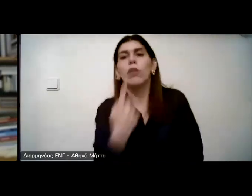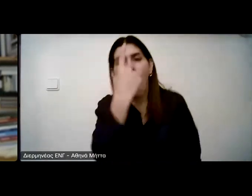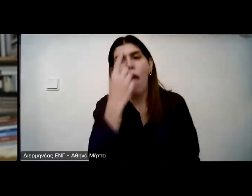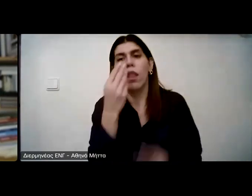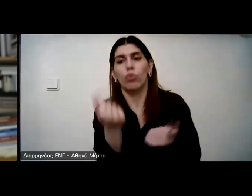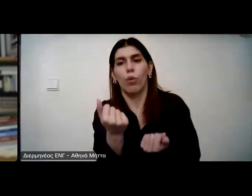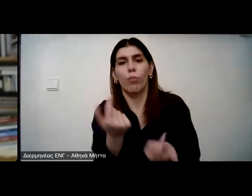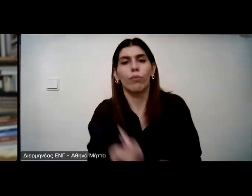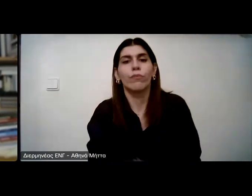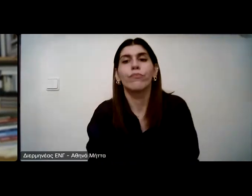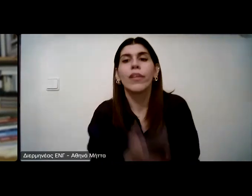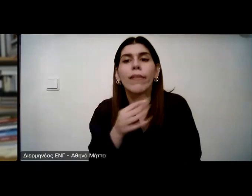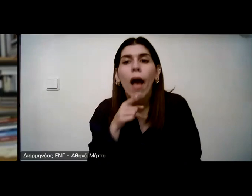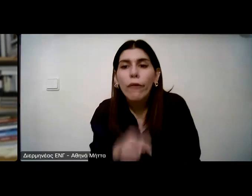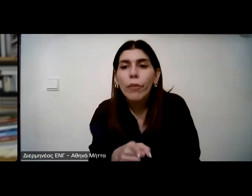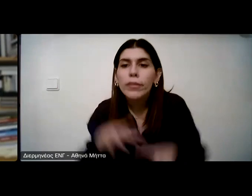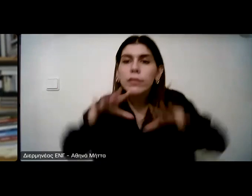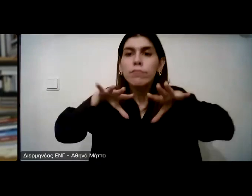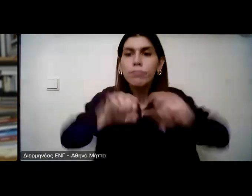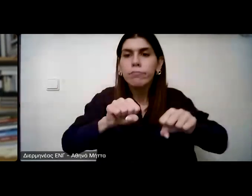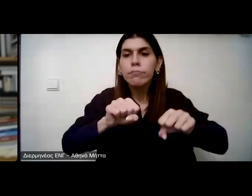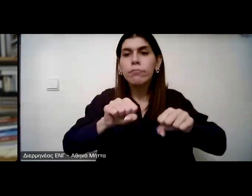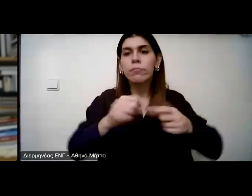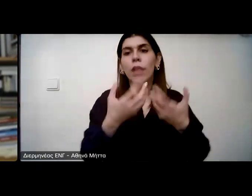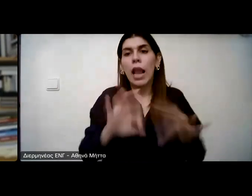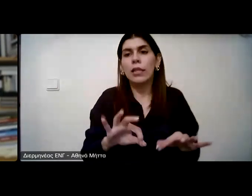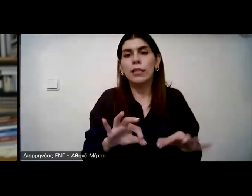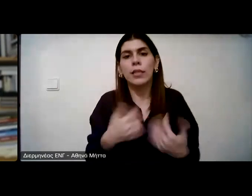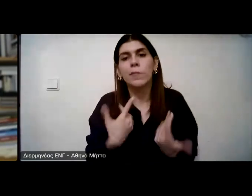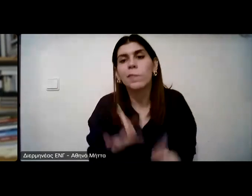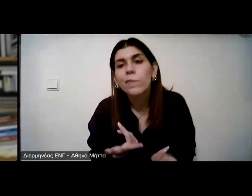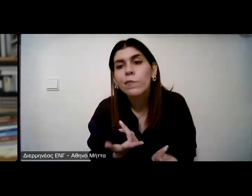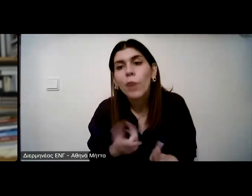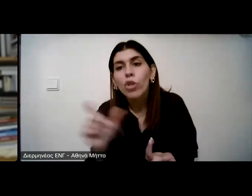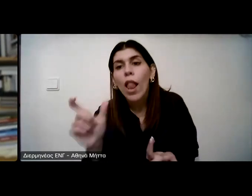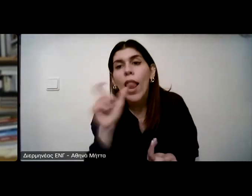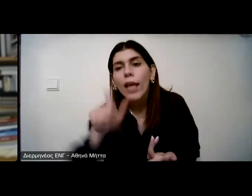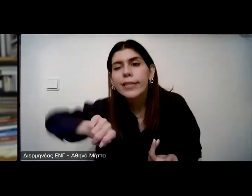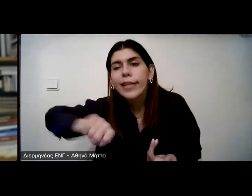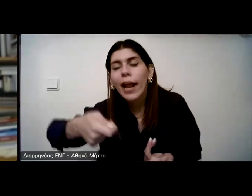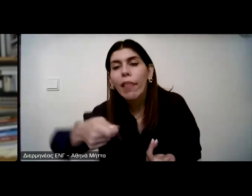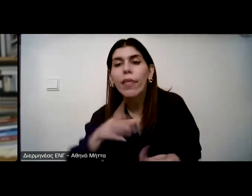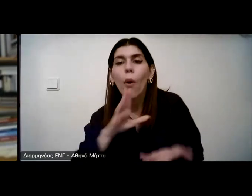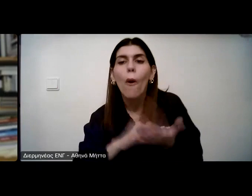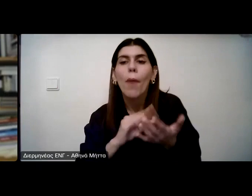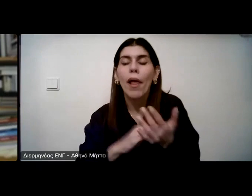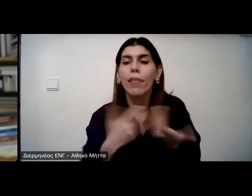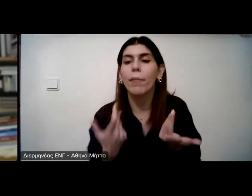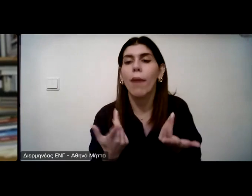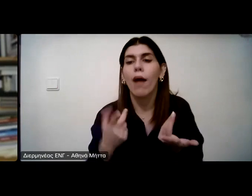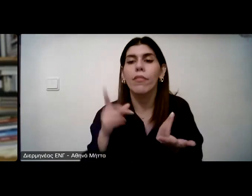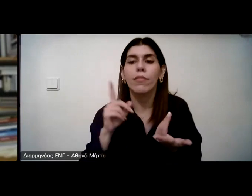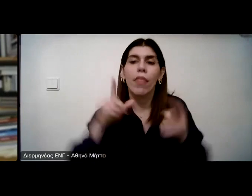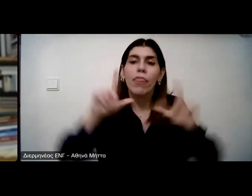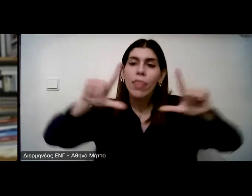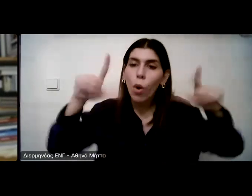σε ουσιοκρατικές λύσεις, ενώ όροι κλειδιά όπως η ενδεικτικότητα και η κοινότητα πρακτικής μας κατευθύνουν στο να σκεφτούμε